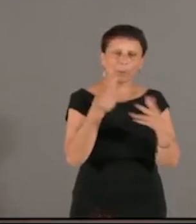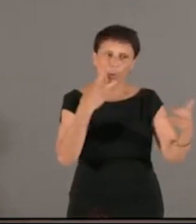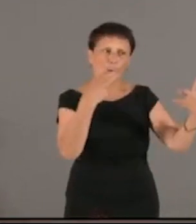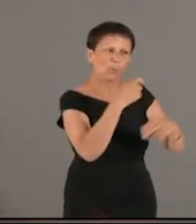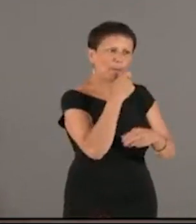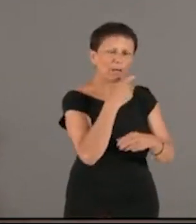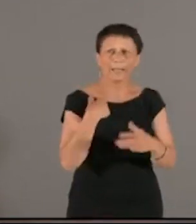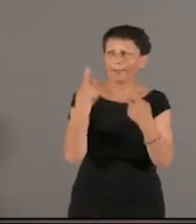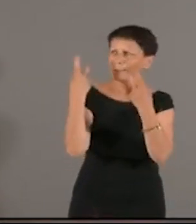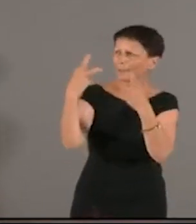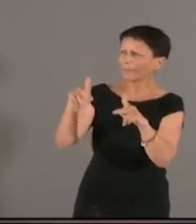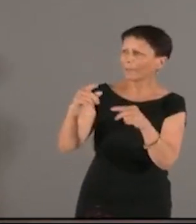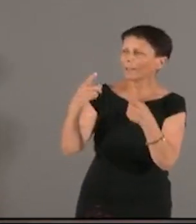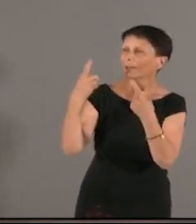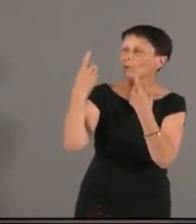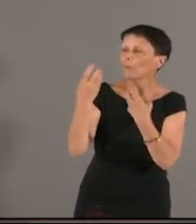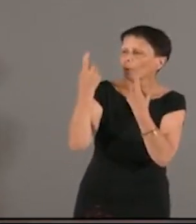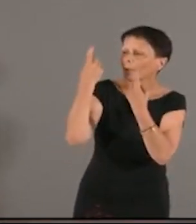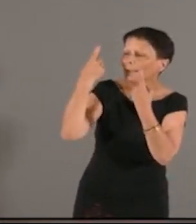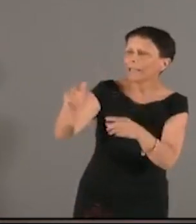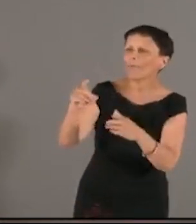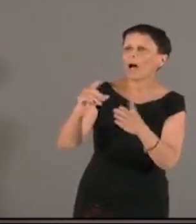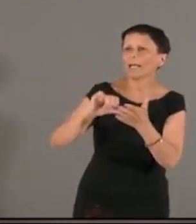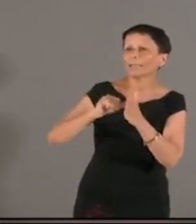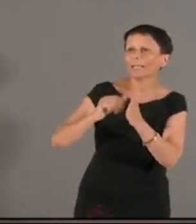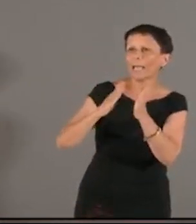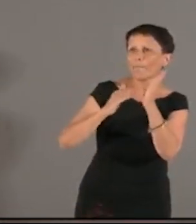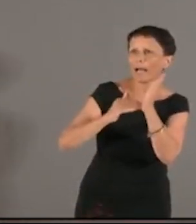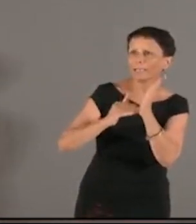l'identité marseillaise, vous avez dépassé provençale, française et chrétienne qu'est Marseille.